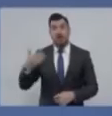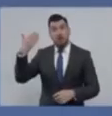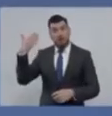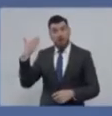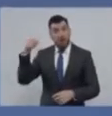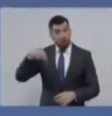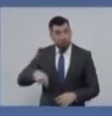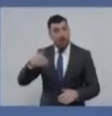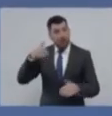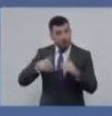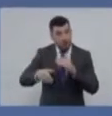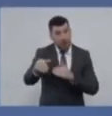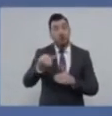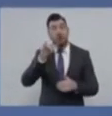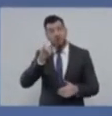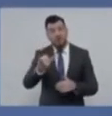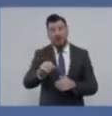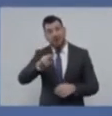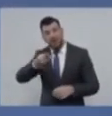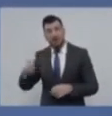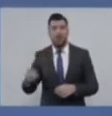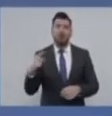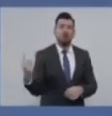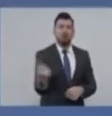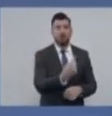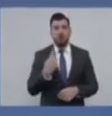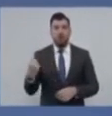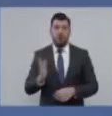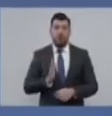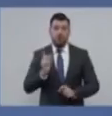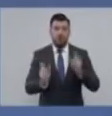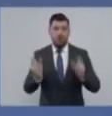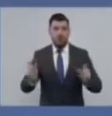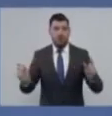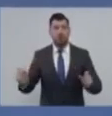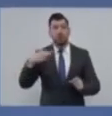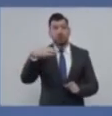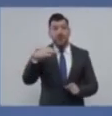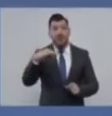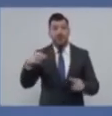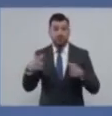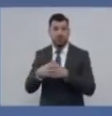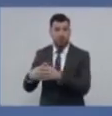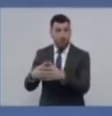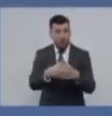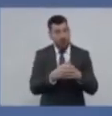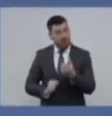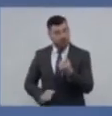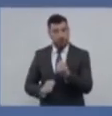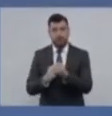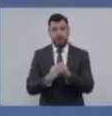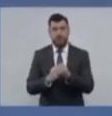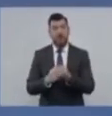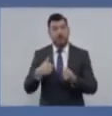στην κοινωνία δίπλα στον πολίτη δίπλα στον ευάλωτο οικονομικά συνάνθρωπό μας κάνουμε το